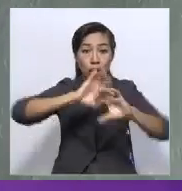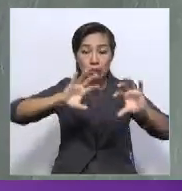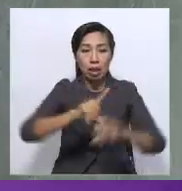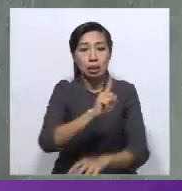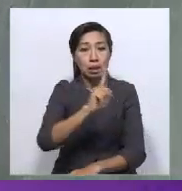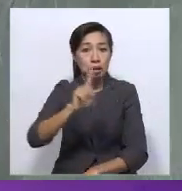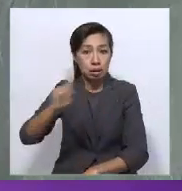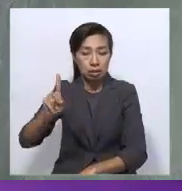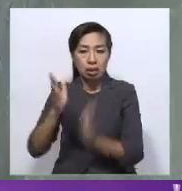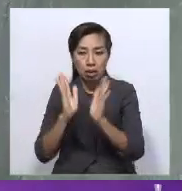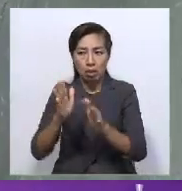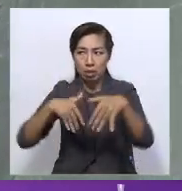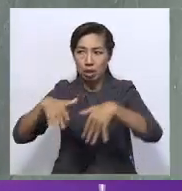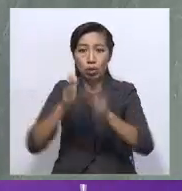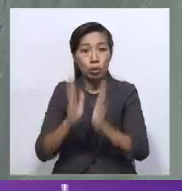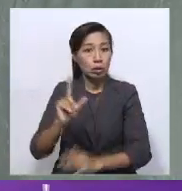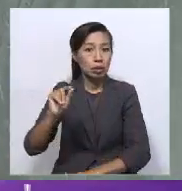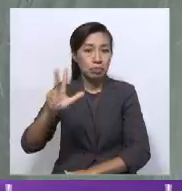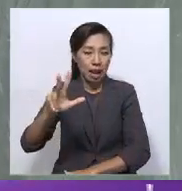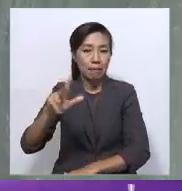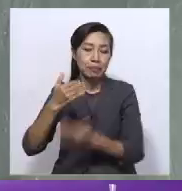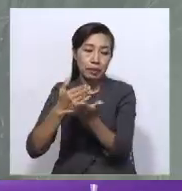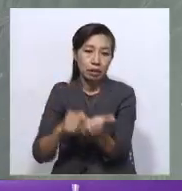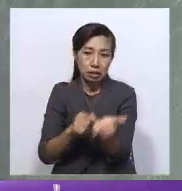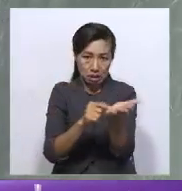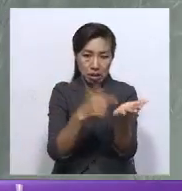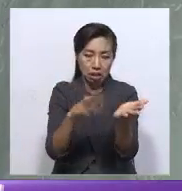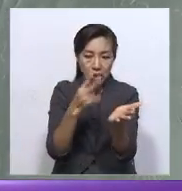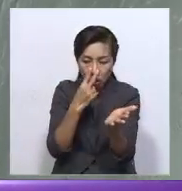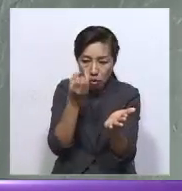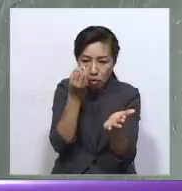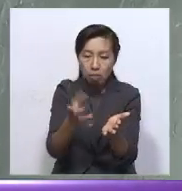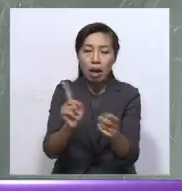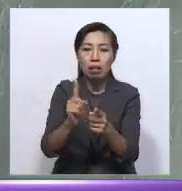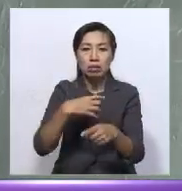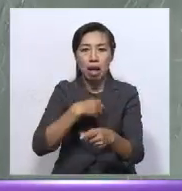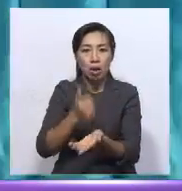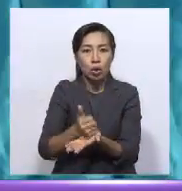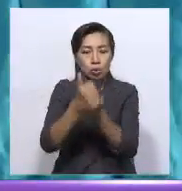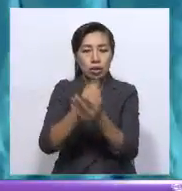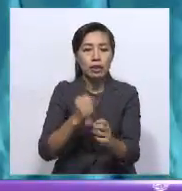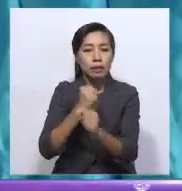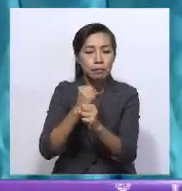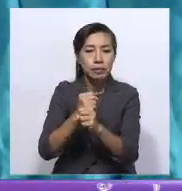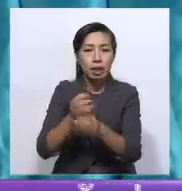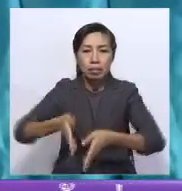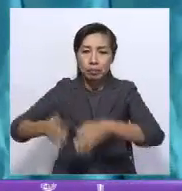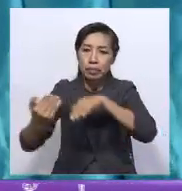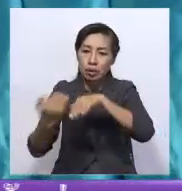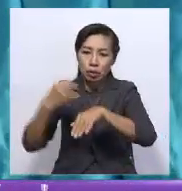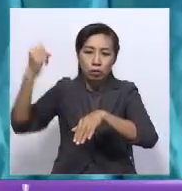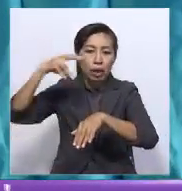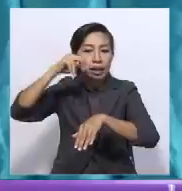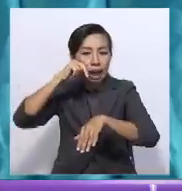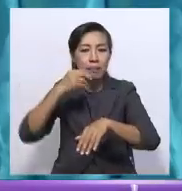แล้ว23คนซึ่งส่วนใหญ่เป็นเรื่องของการพัฒนาระบบสาธารณูปโภคและการแก้ไขปัญหาที่ดินและที่อยู่อาศัย